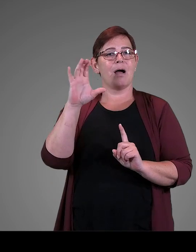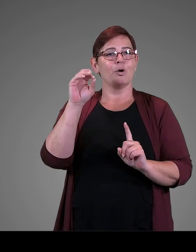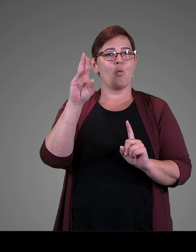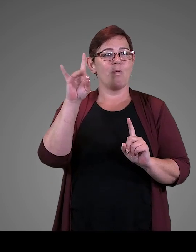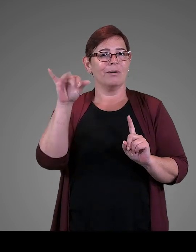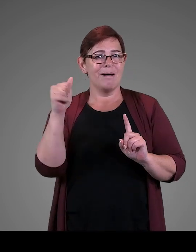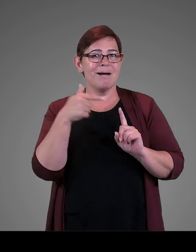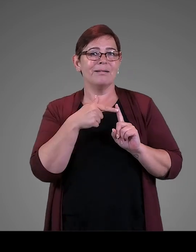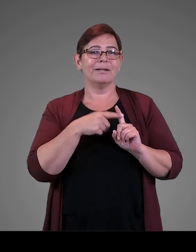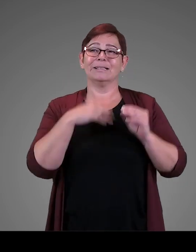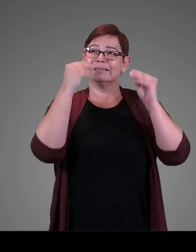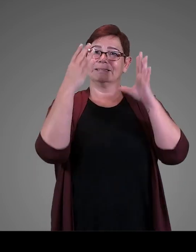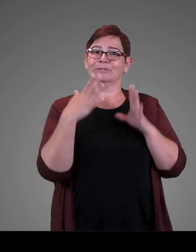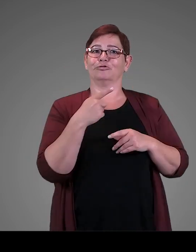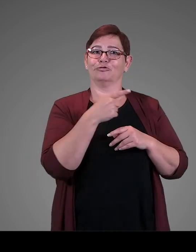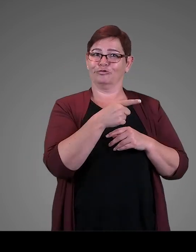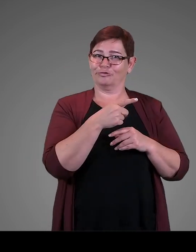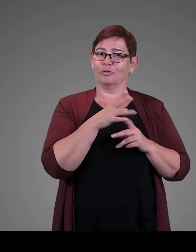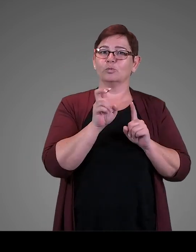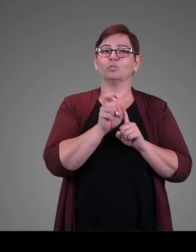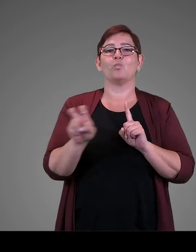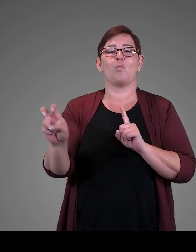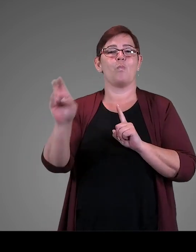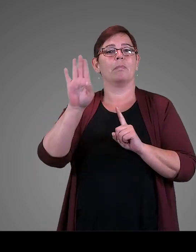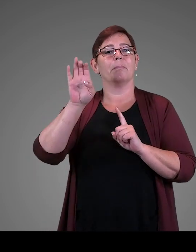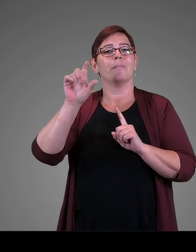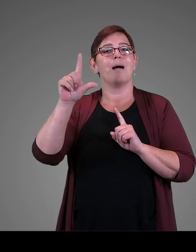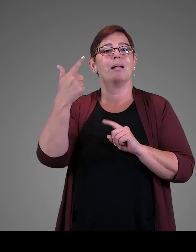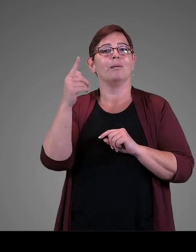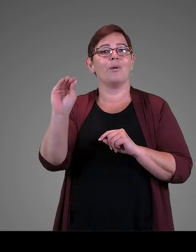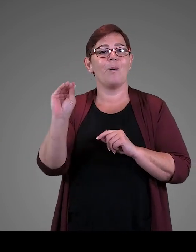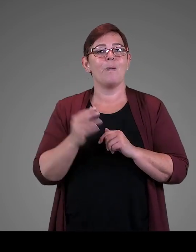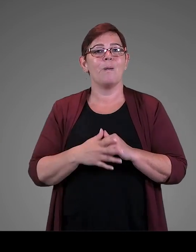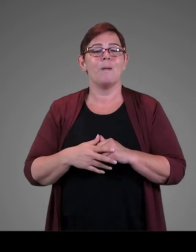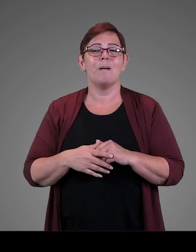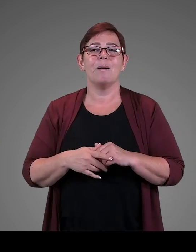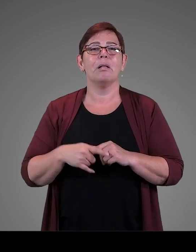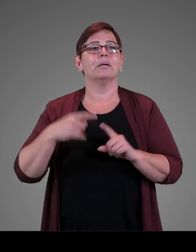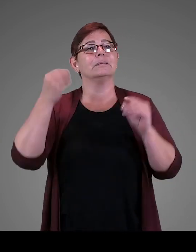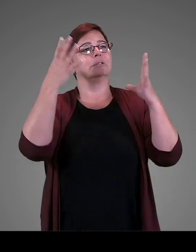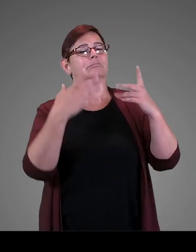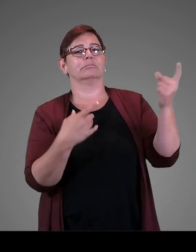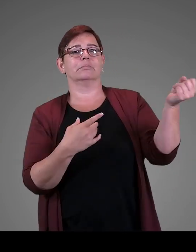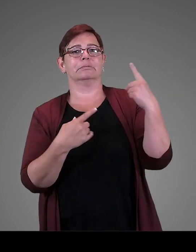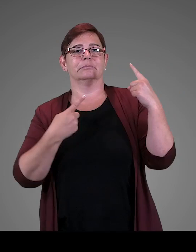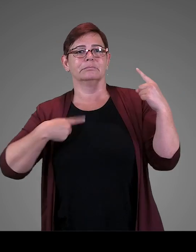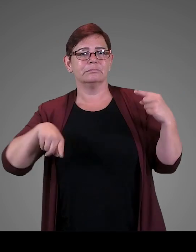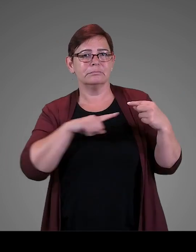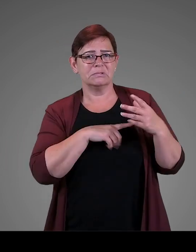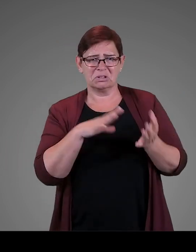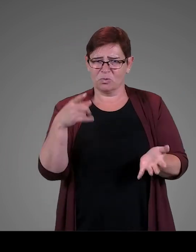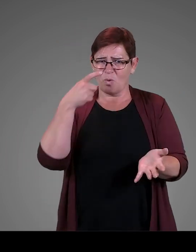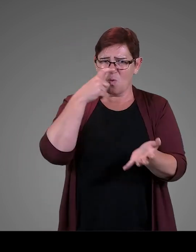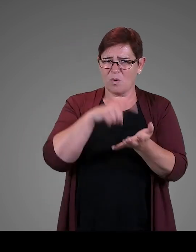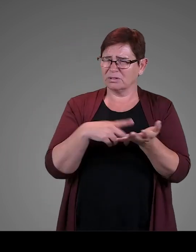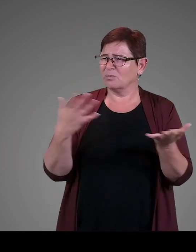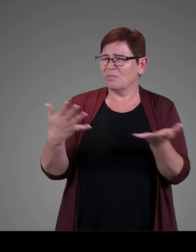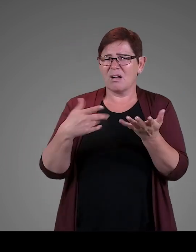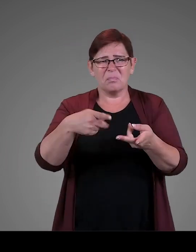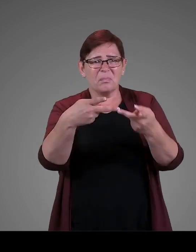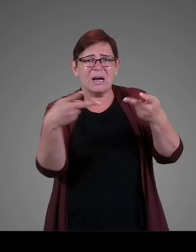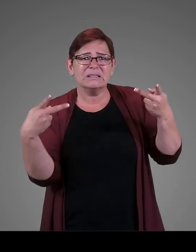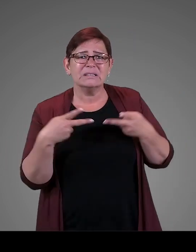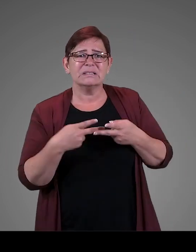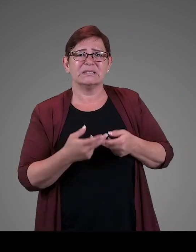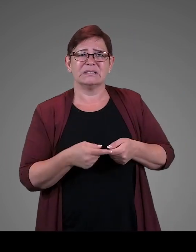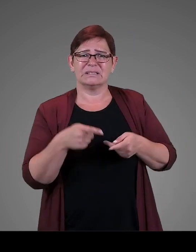notre prof. Il nous avait fait faire le tour du Belgo. Puis là, il nous avait demandé, avez-vous remarqué c'était quoi telle place,